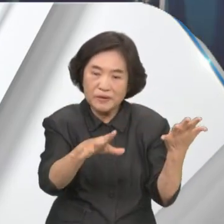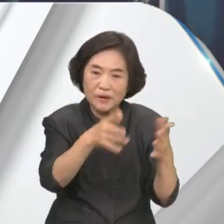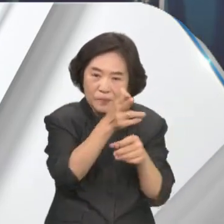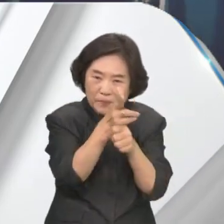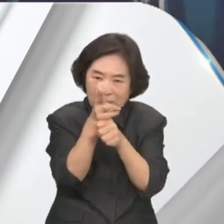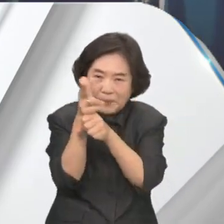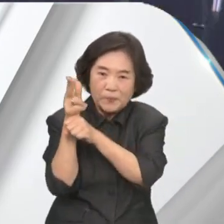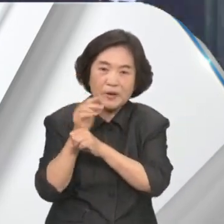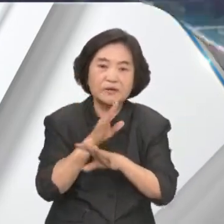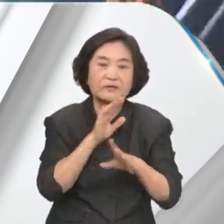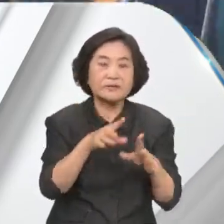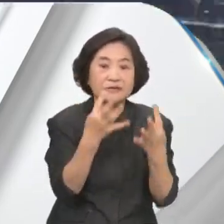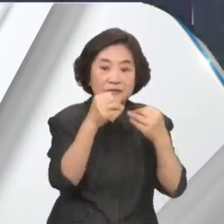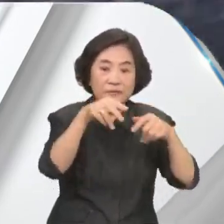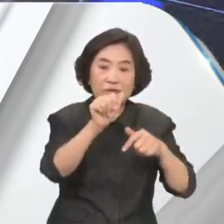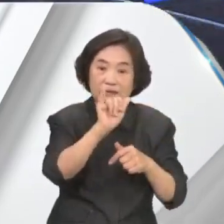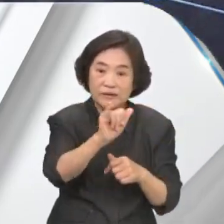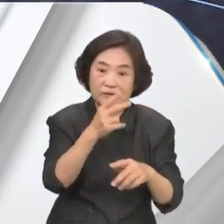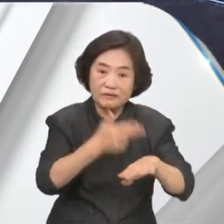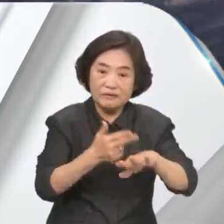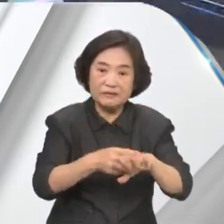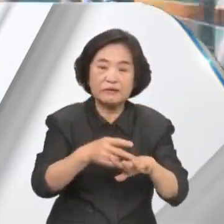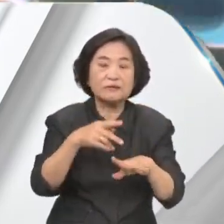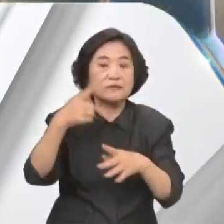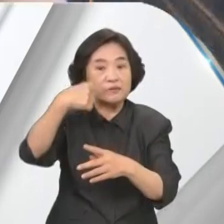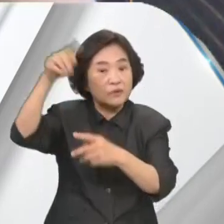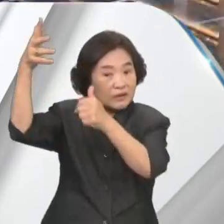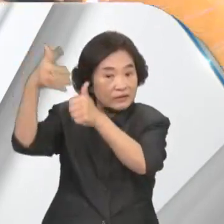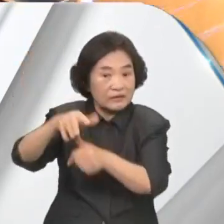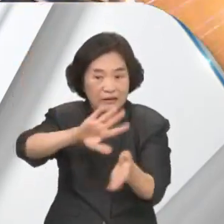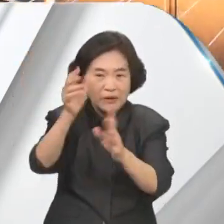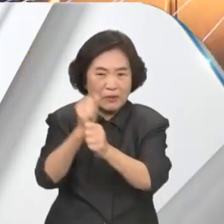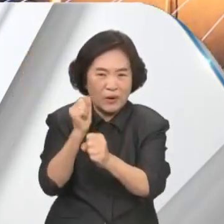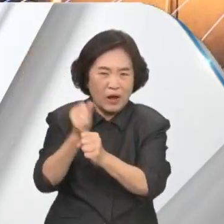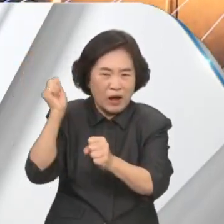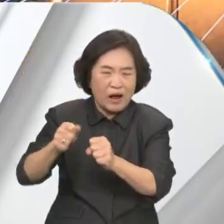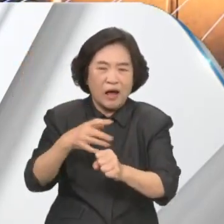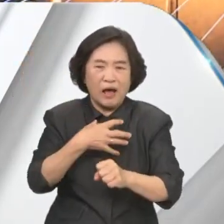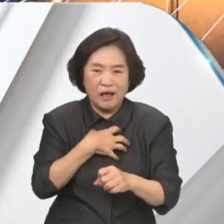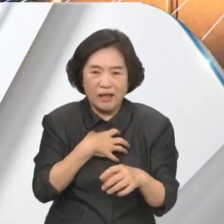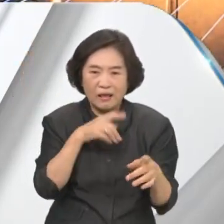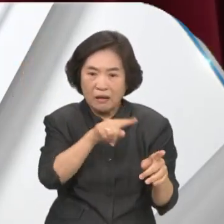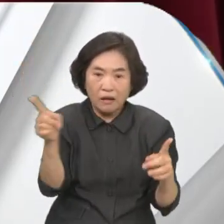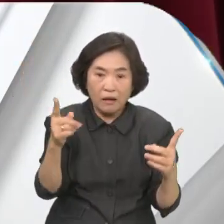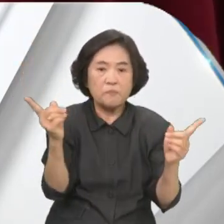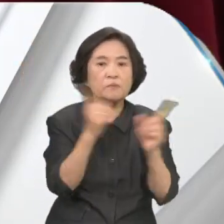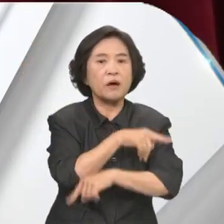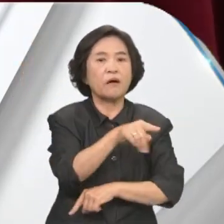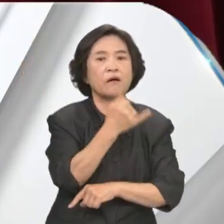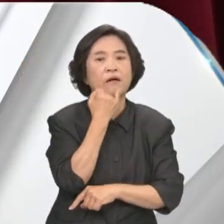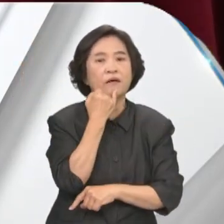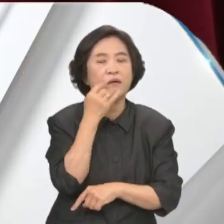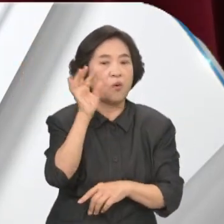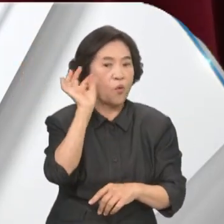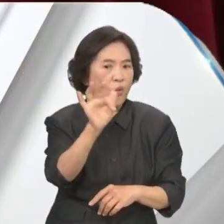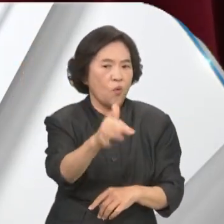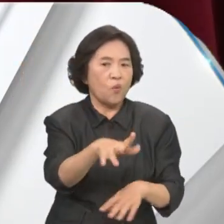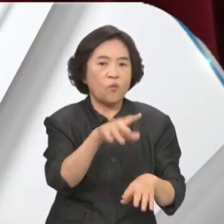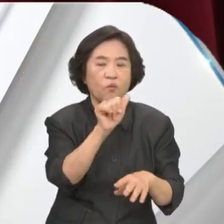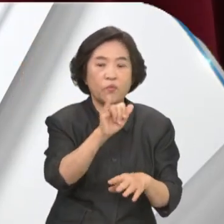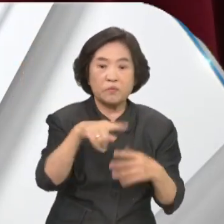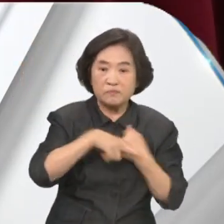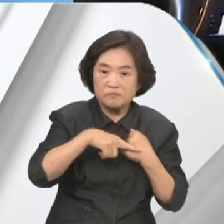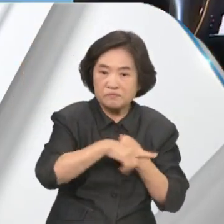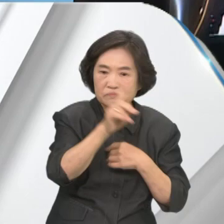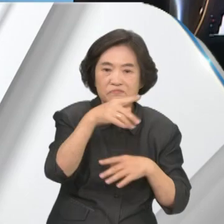通，用数字 AI 技术来替传统常见的汉字，应用 AI 发展到案件，国太好咪传统 AI 研究